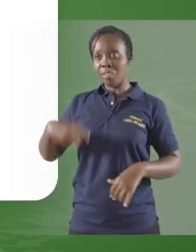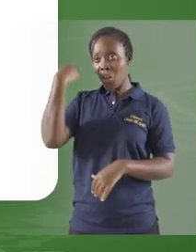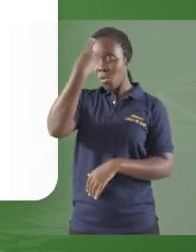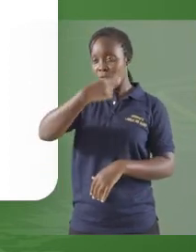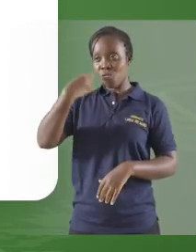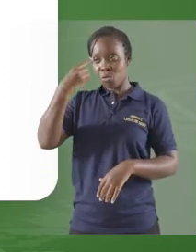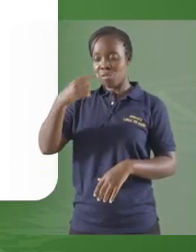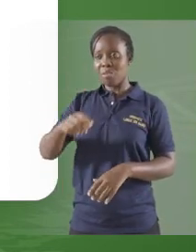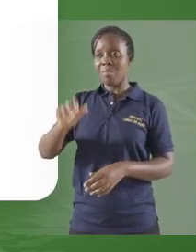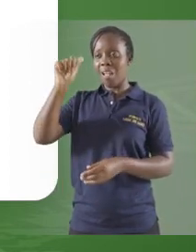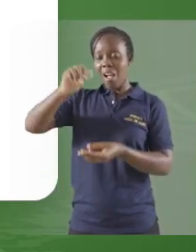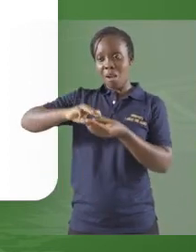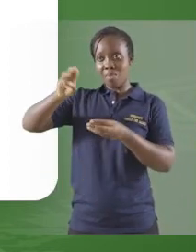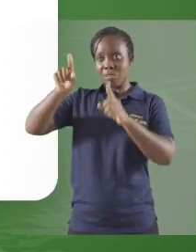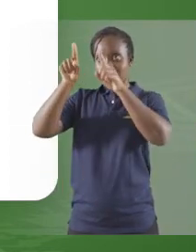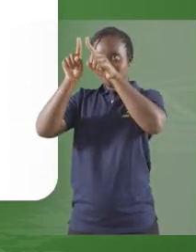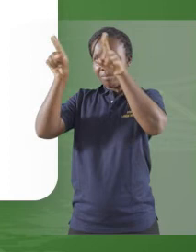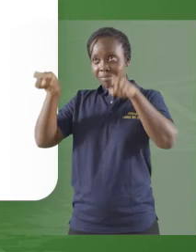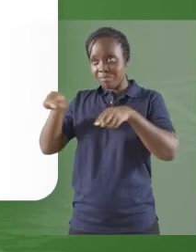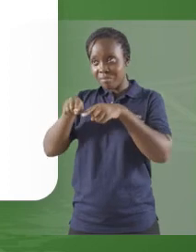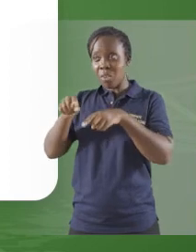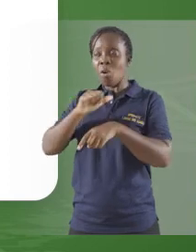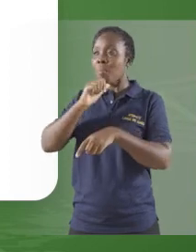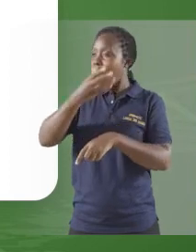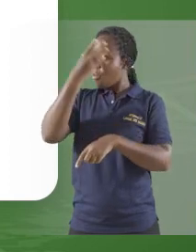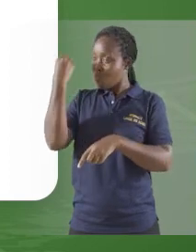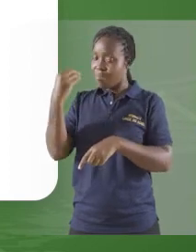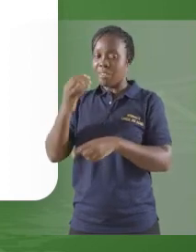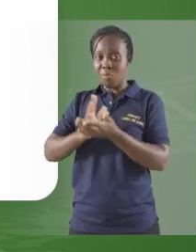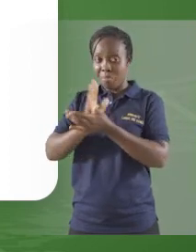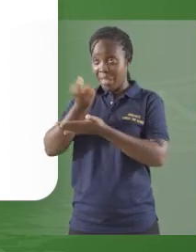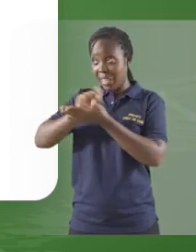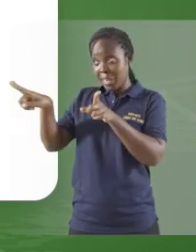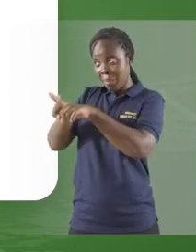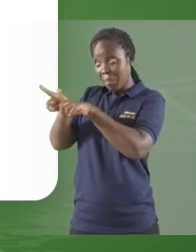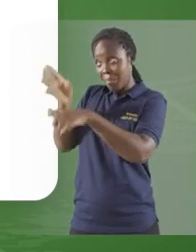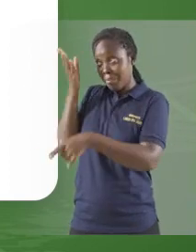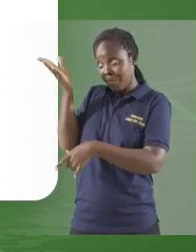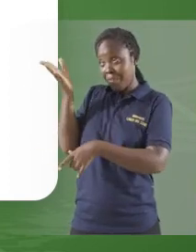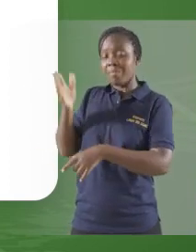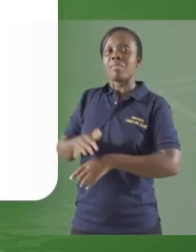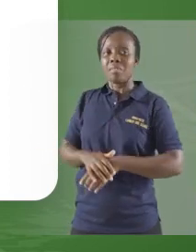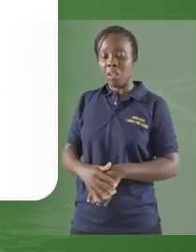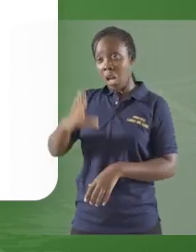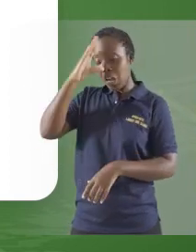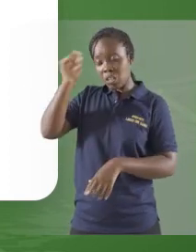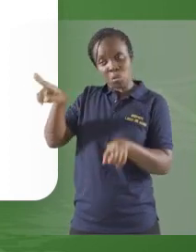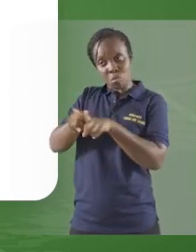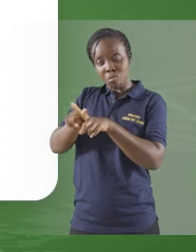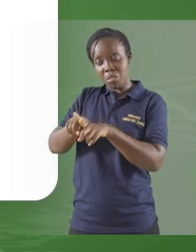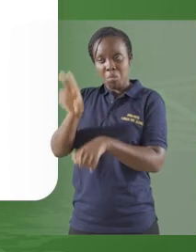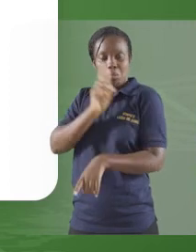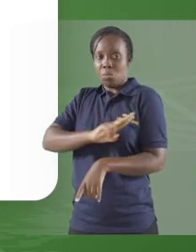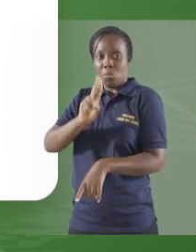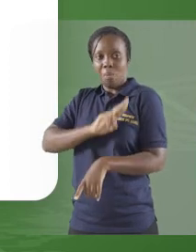bien sûr. L'homme également, grand 2, est d'apparence normale.